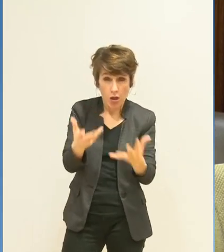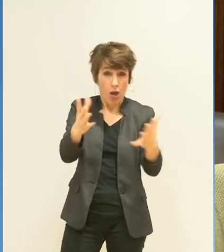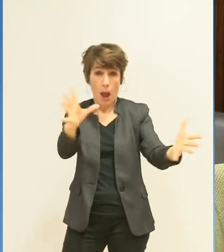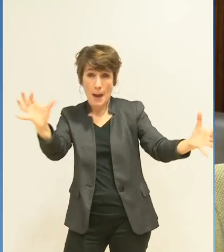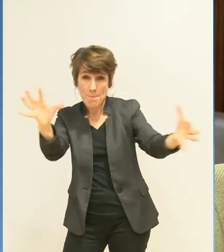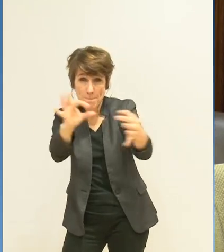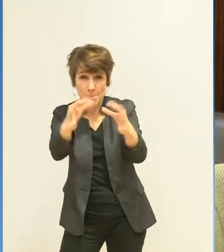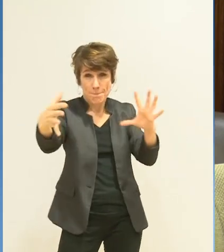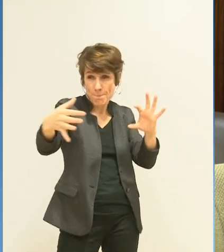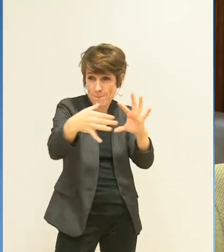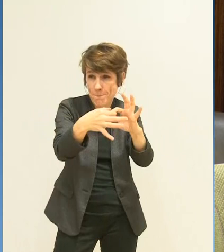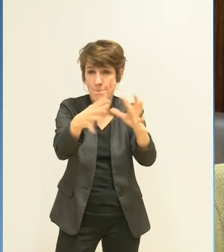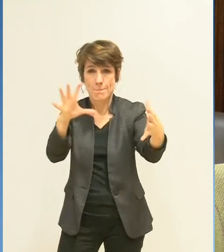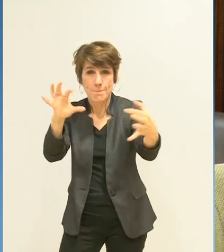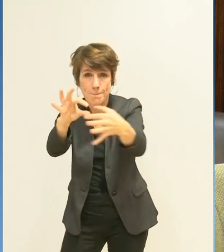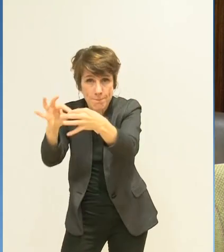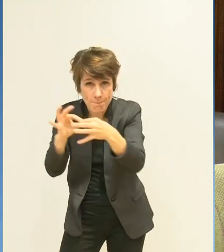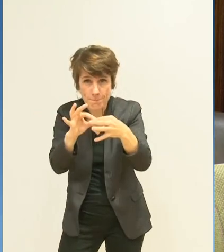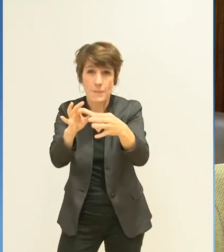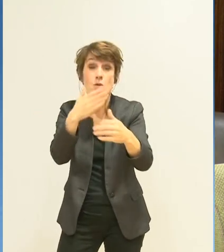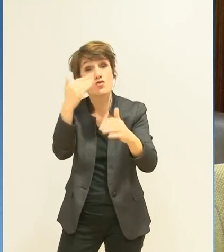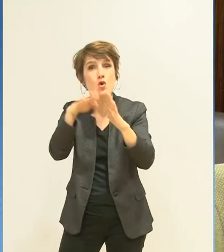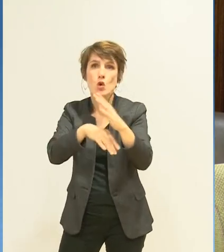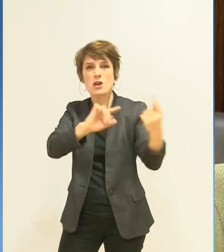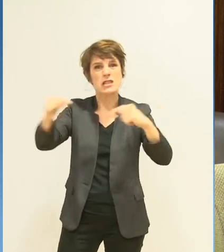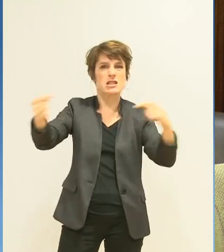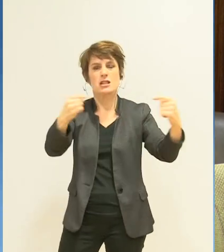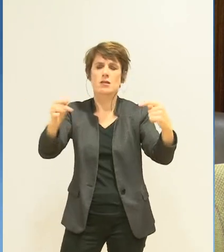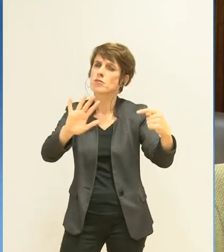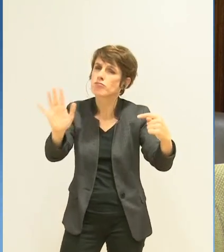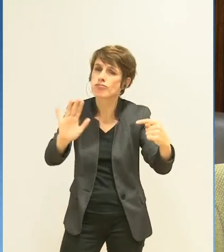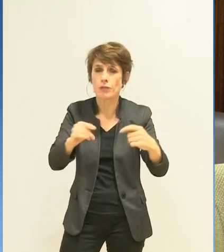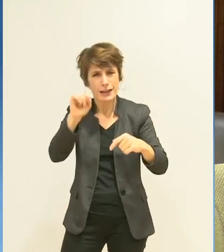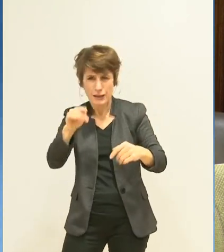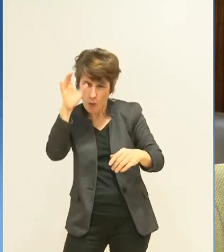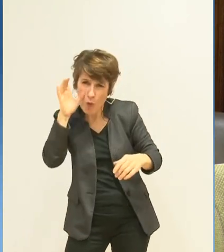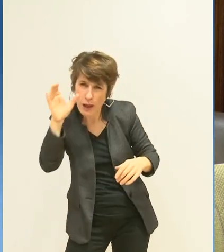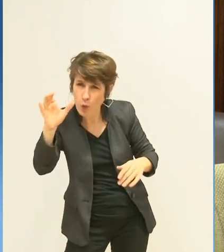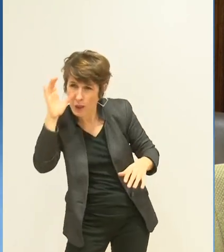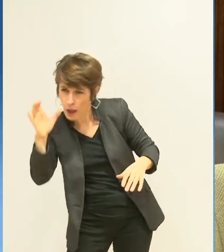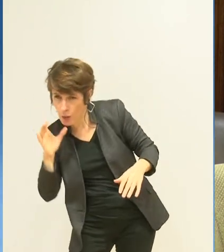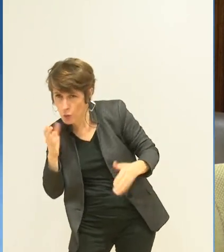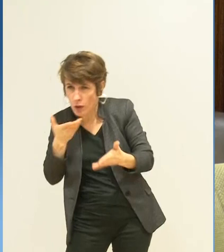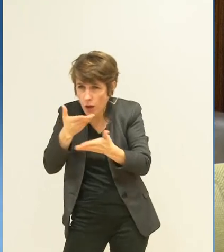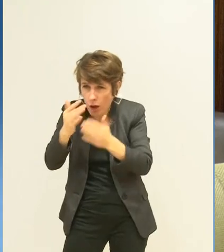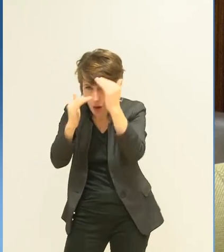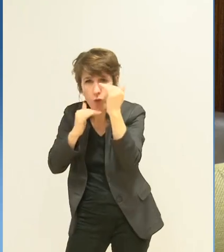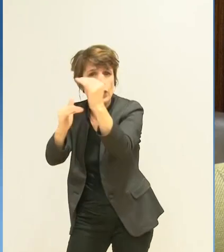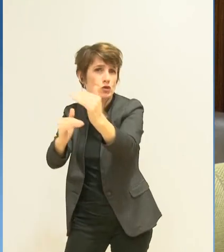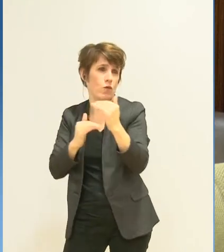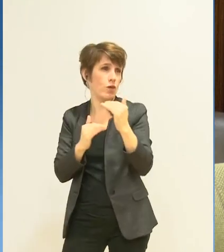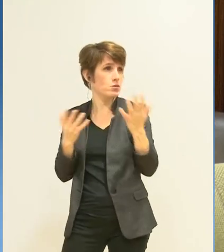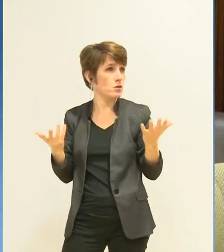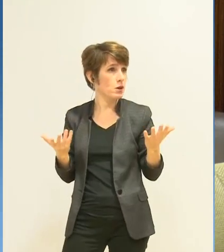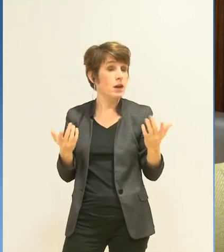les adéens des dessins aux autres rétablir un climat d'écouté de confiance et dans cet esprit un budget n'est